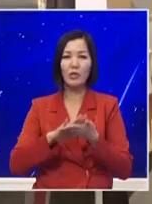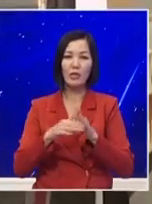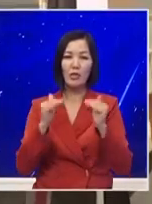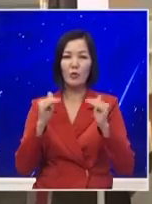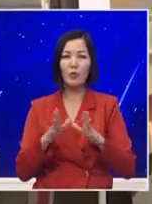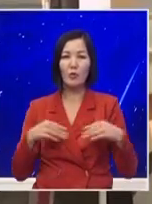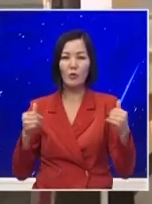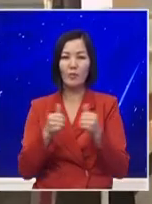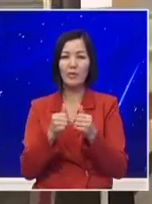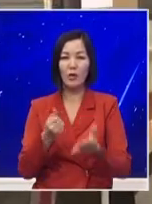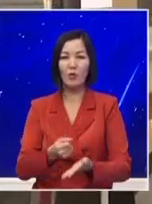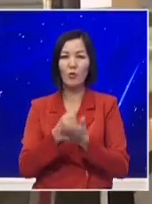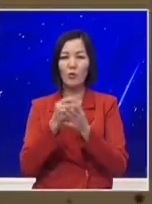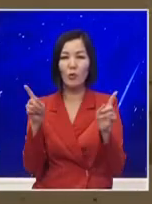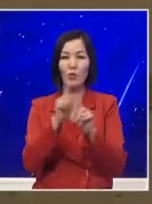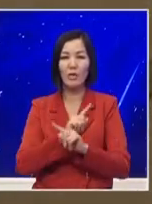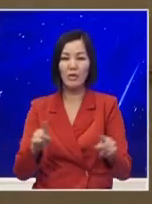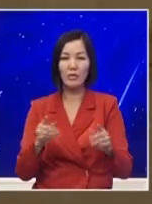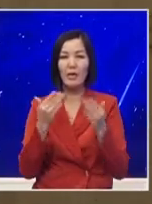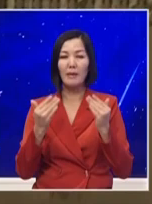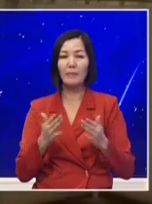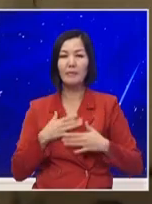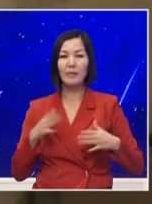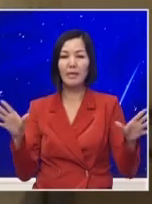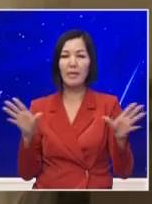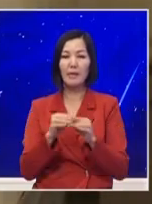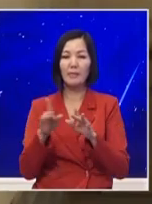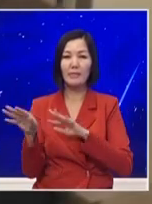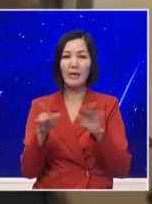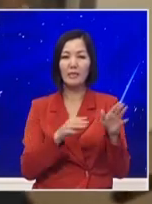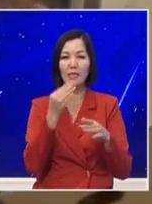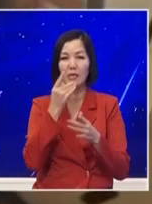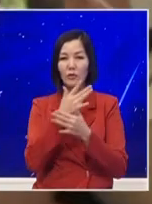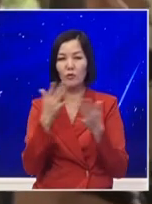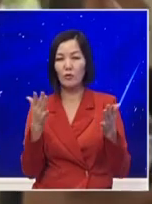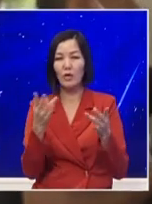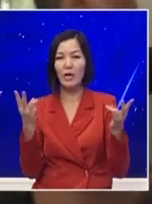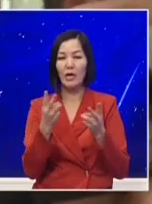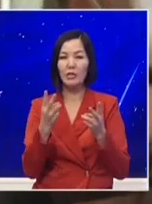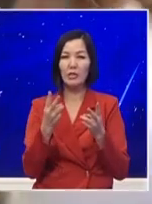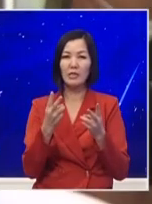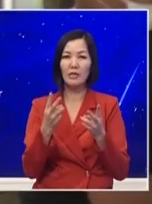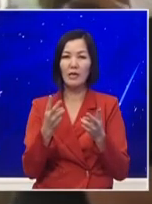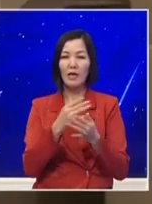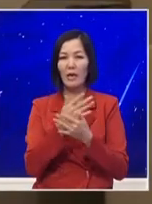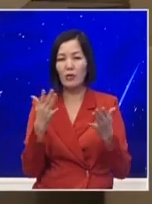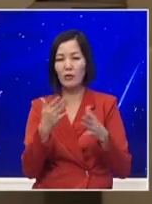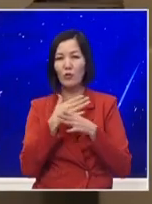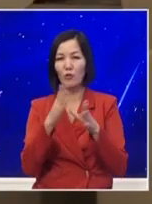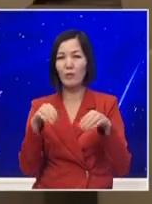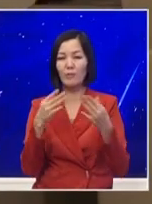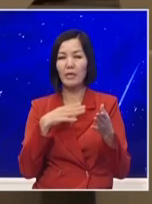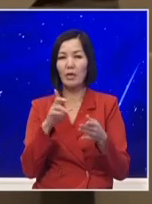төмен отбасыларға қолдау ерекше. Біз біргеміз акциясы аясында оларға азық-түлік пен қажетті заттар жеткізілді. Мұндай